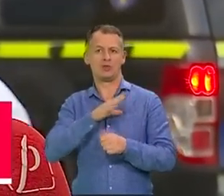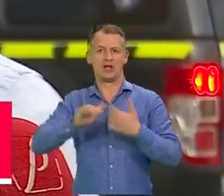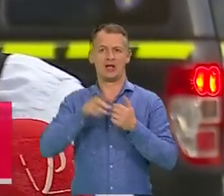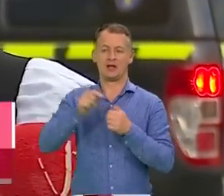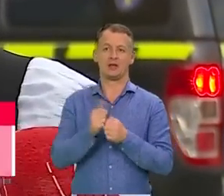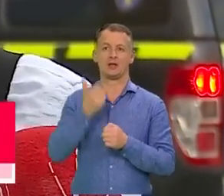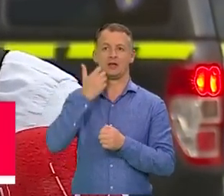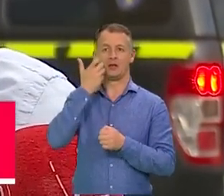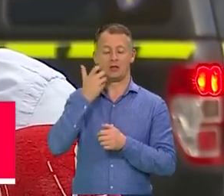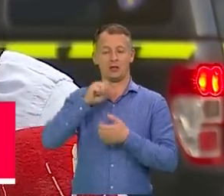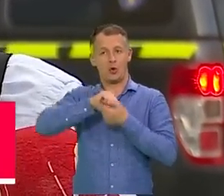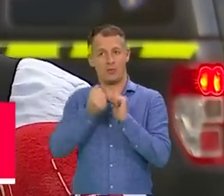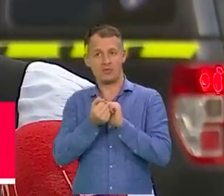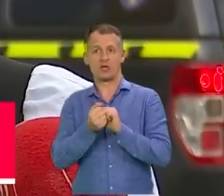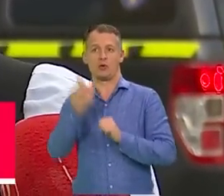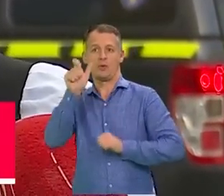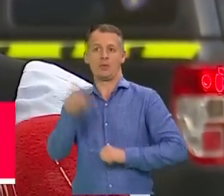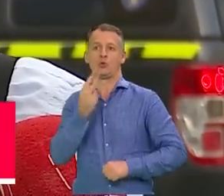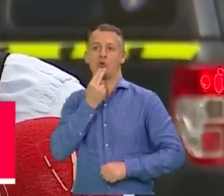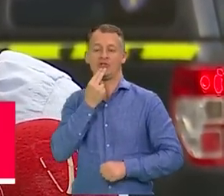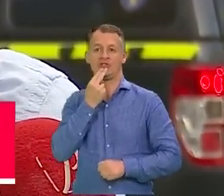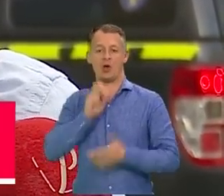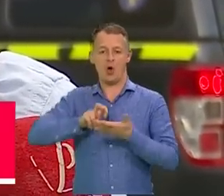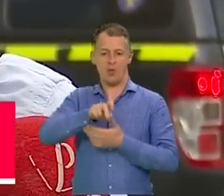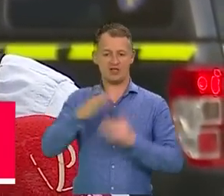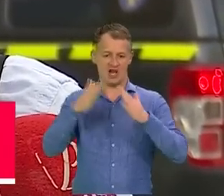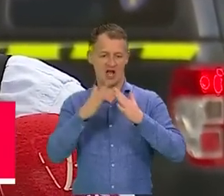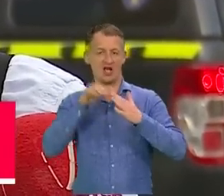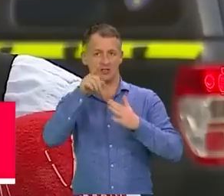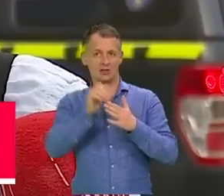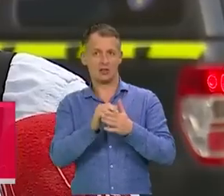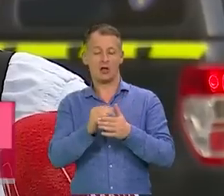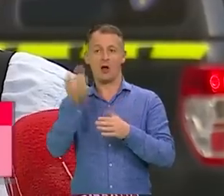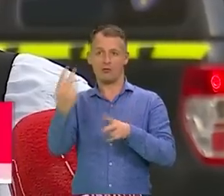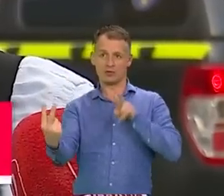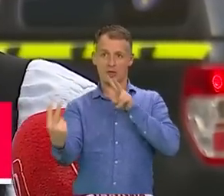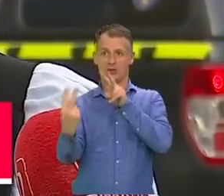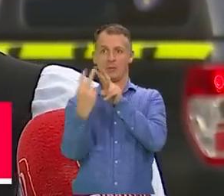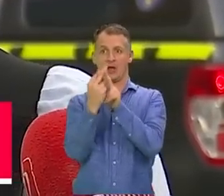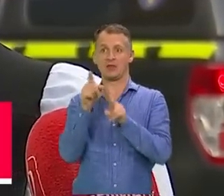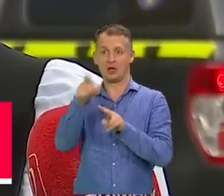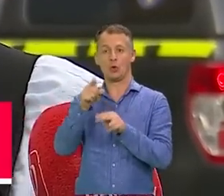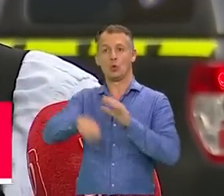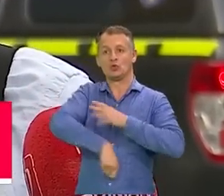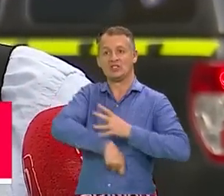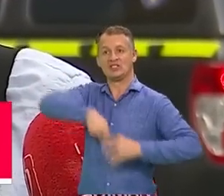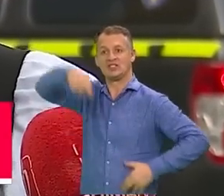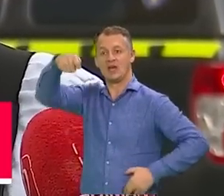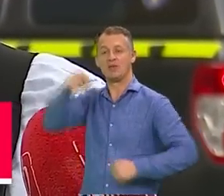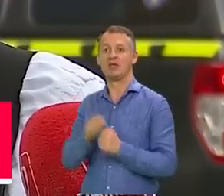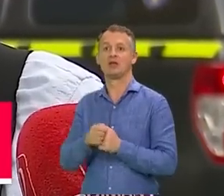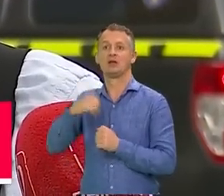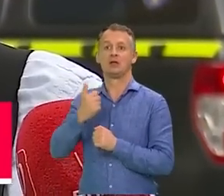deplasat la adresa suspectului, au fost întâmpinați de acesta cu o sabie de aproximativ 90 de centimetri, dar